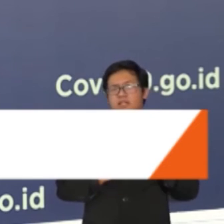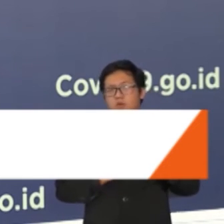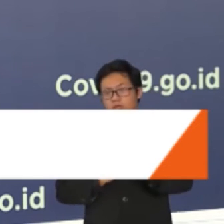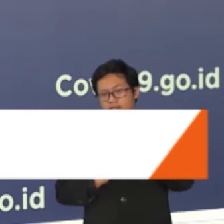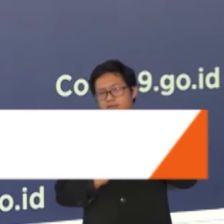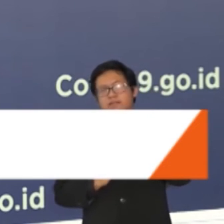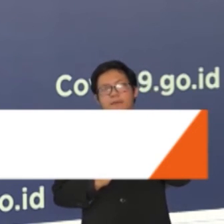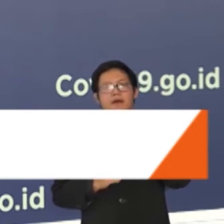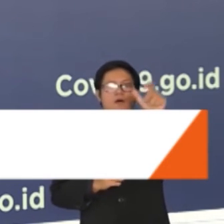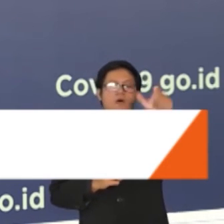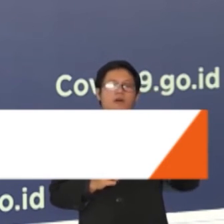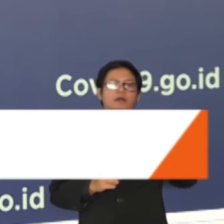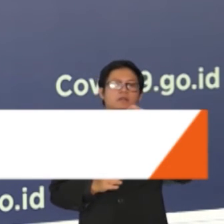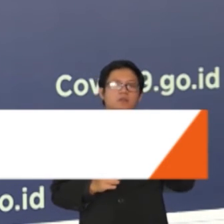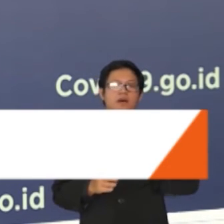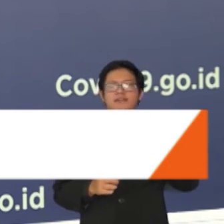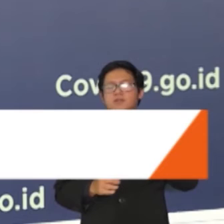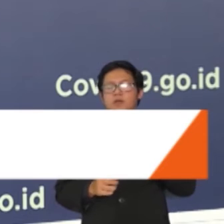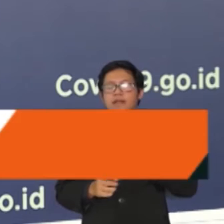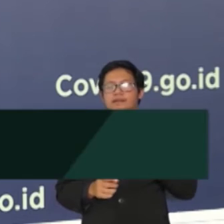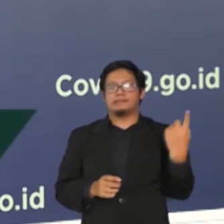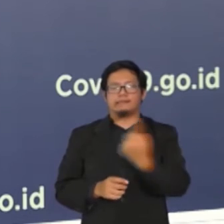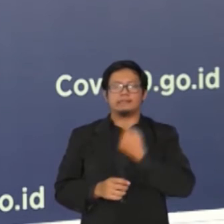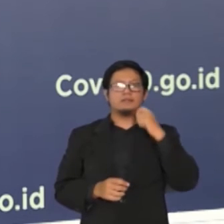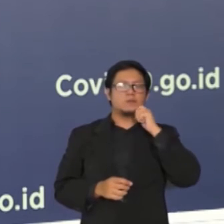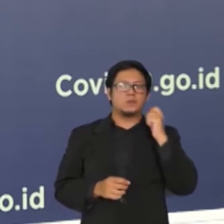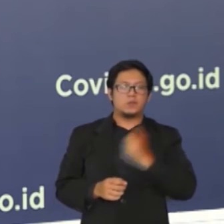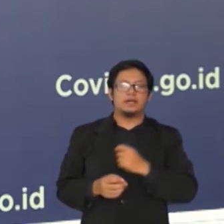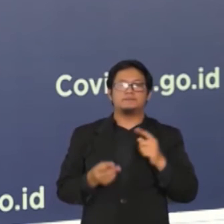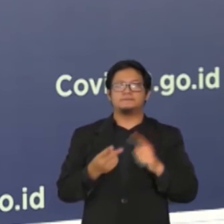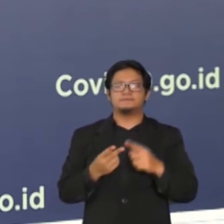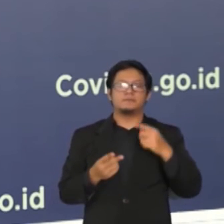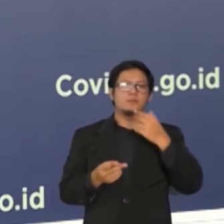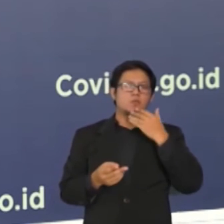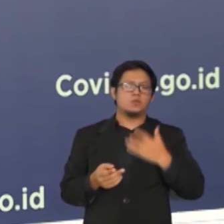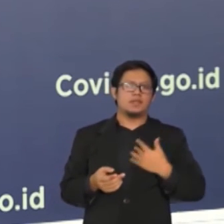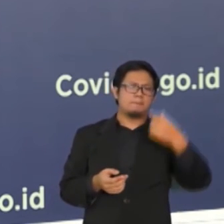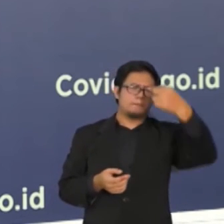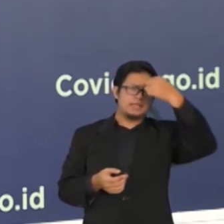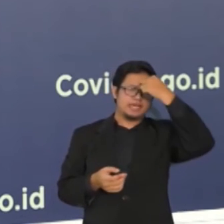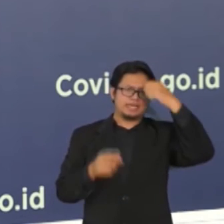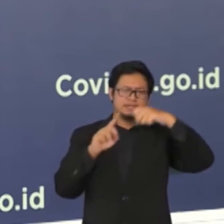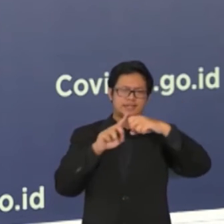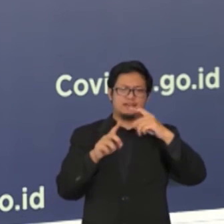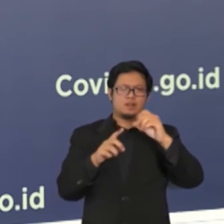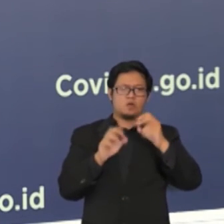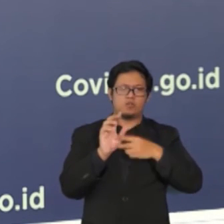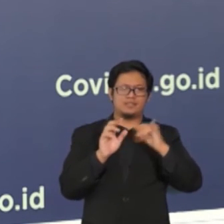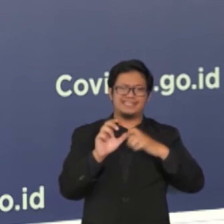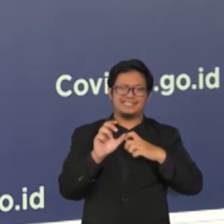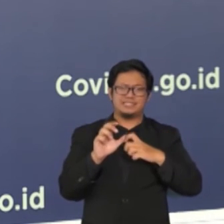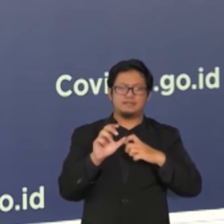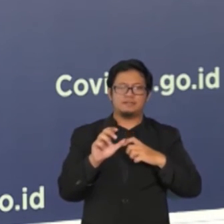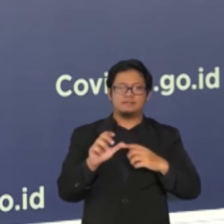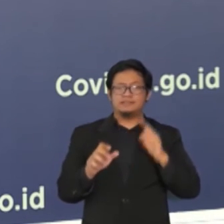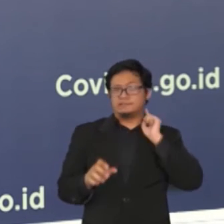saudara kita yang berusia lanjut saudara kita yang berpenyakit kronis tekanan darah tinggi